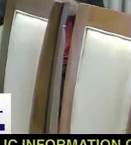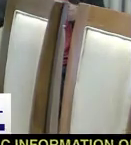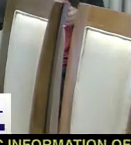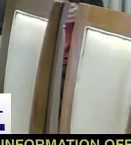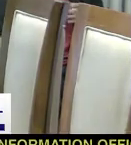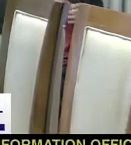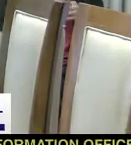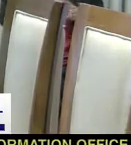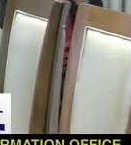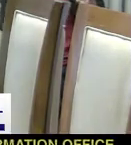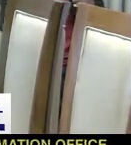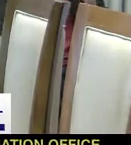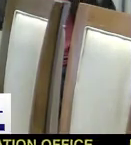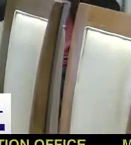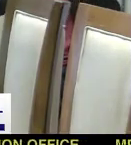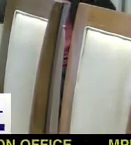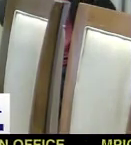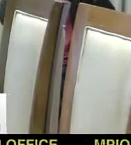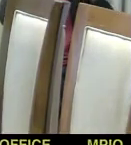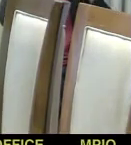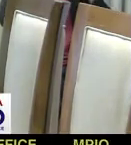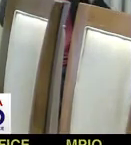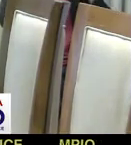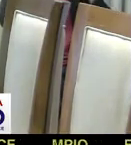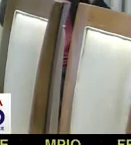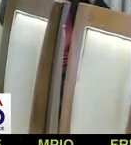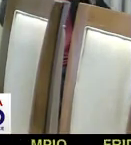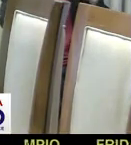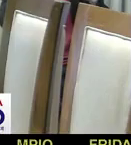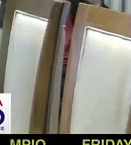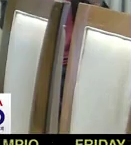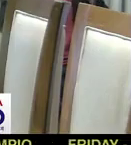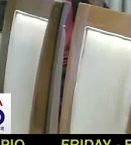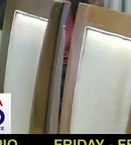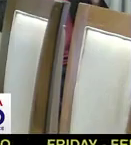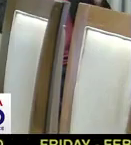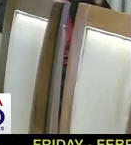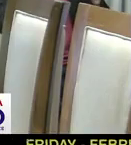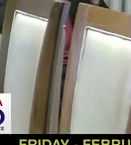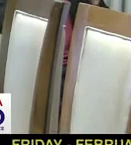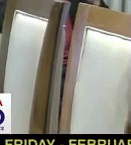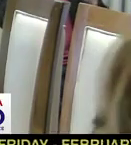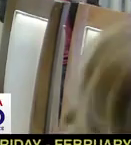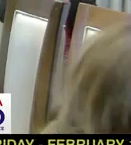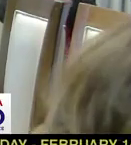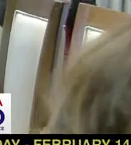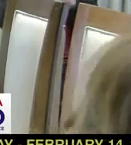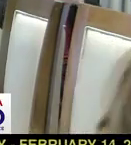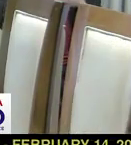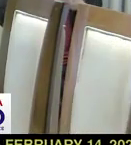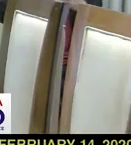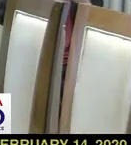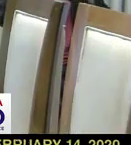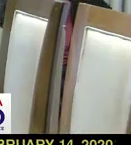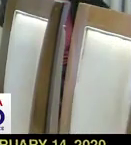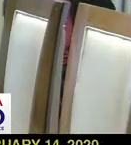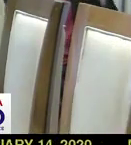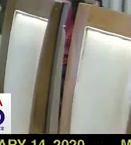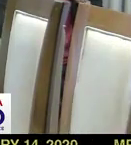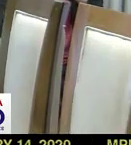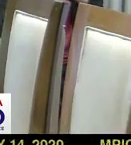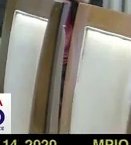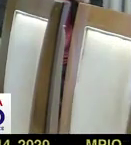Oh, anyway, umpisahan na natin ang, kasi baka maabala namin kayo sa inyong mga date.